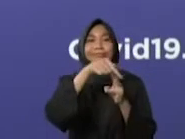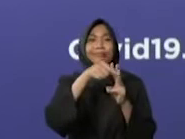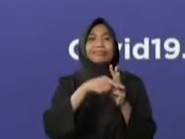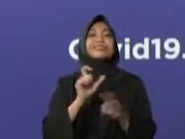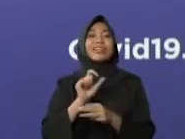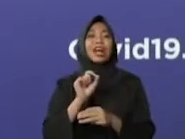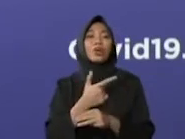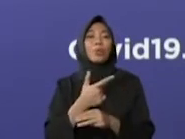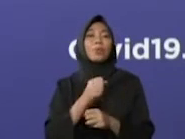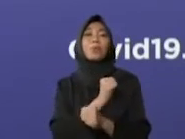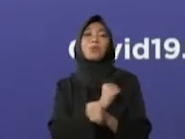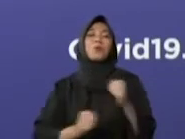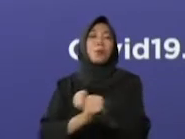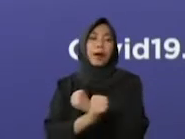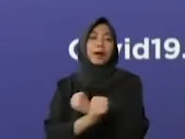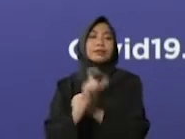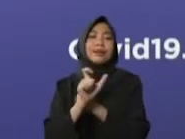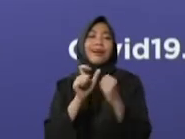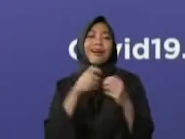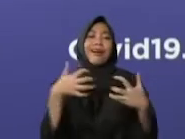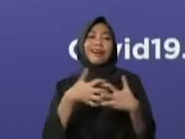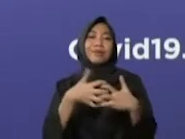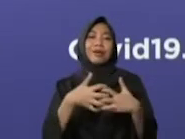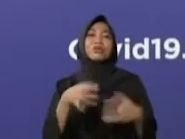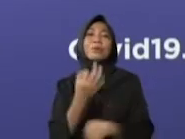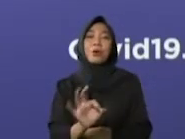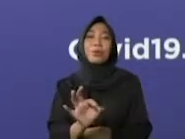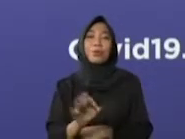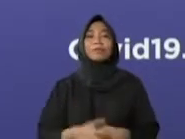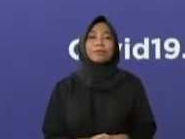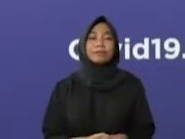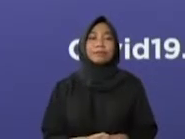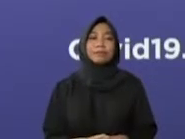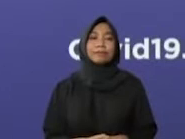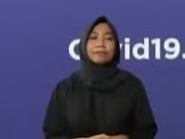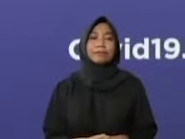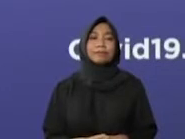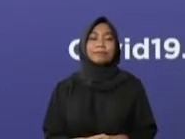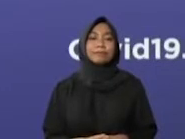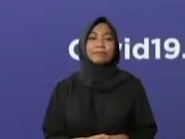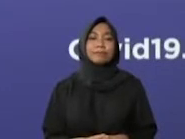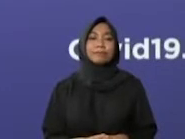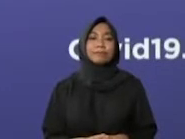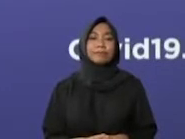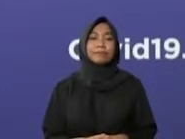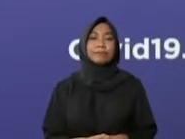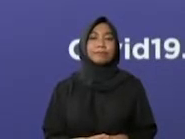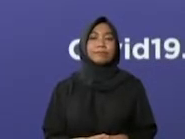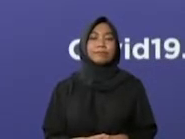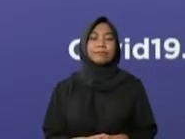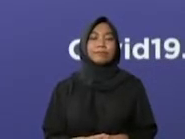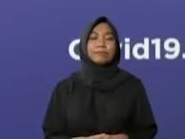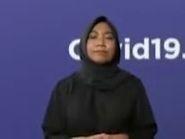perubahan beradaptasi pada tatanan yang baru saudara-saudara sampai dengan hari ini